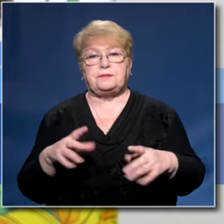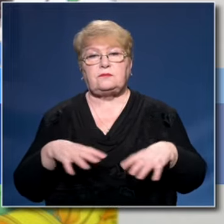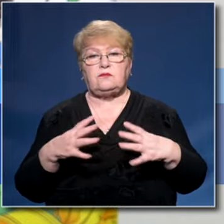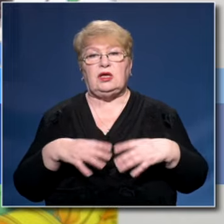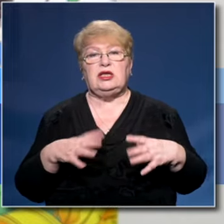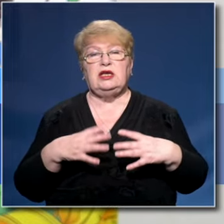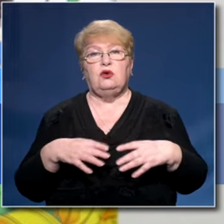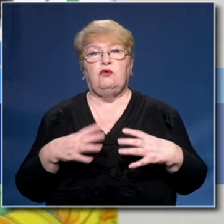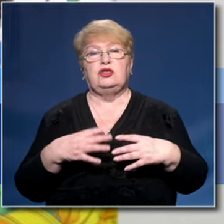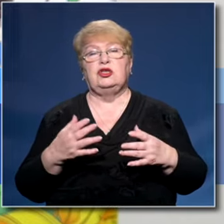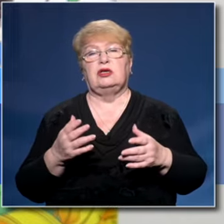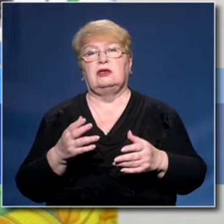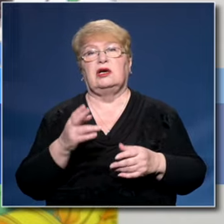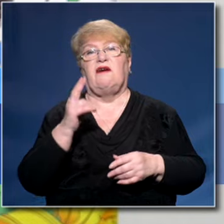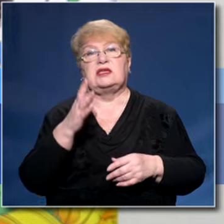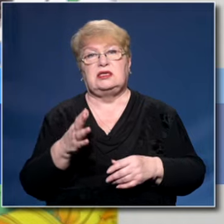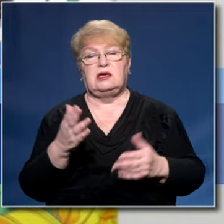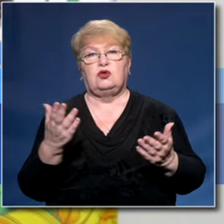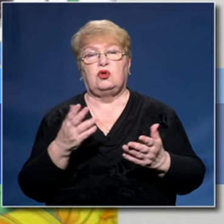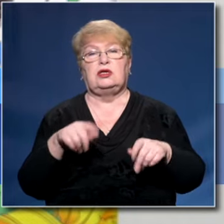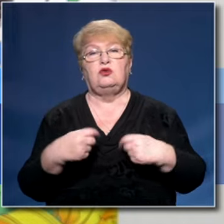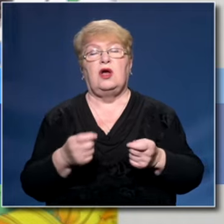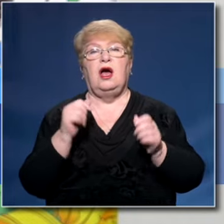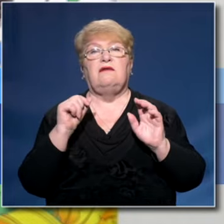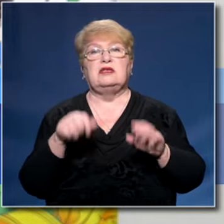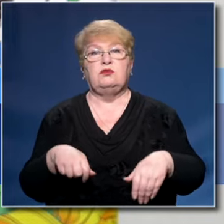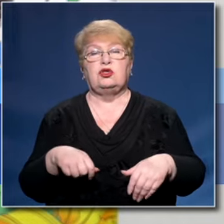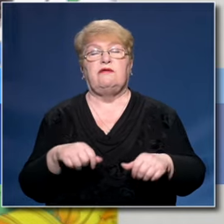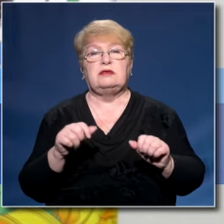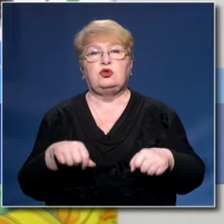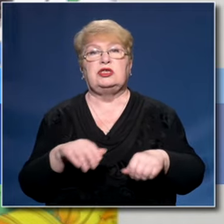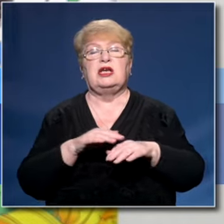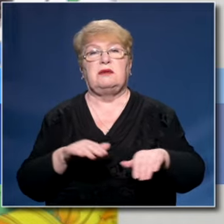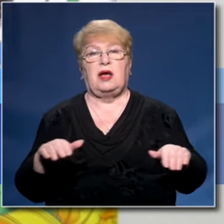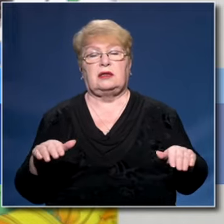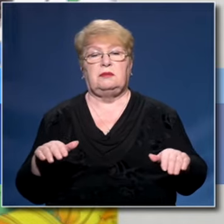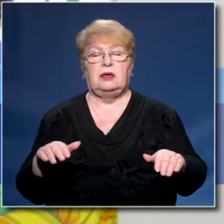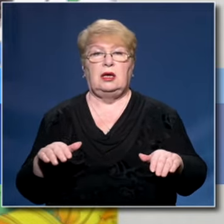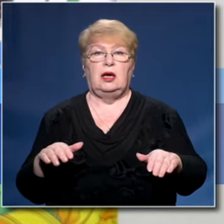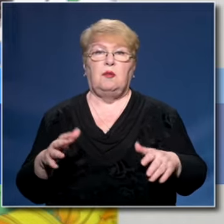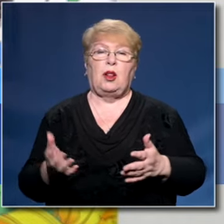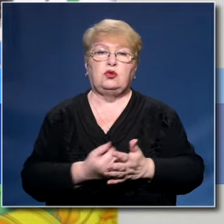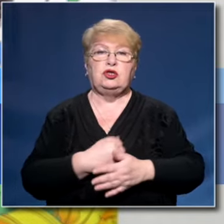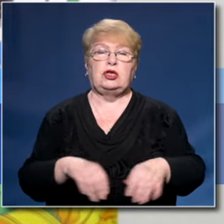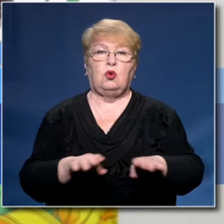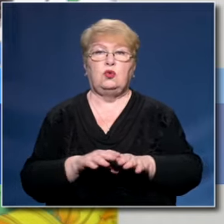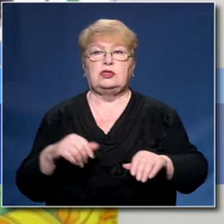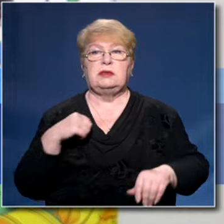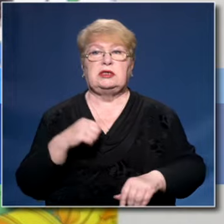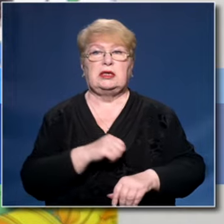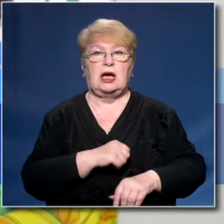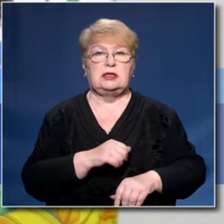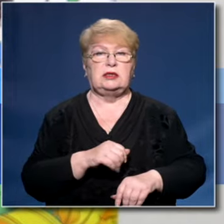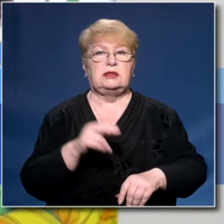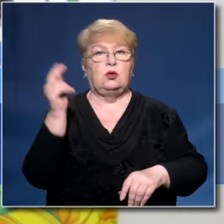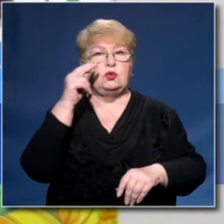по простому тренировочных квартир которые дадут возможность сегодня ребятам получить такую